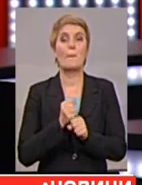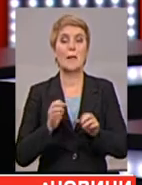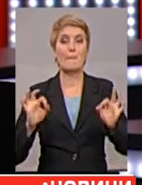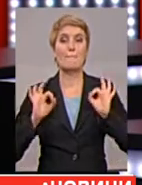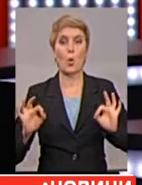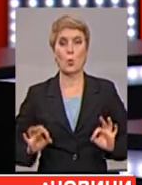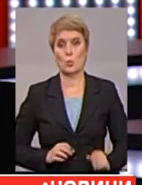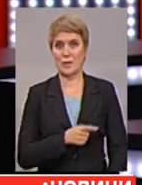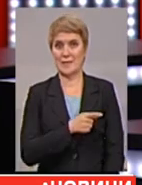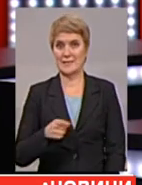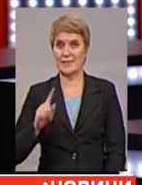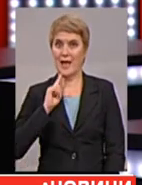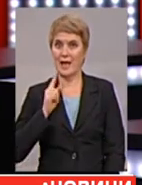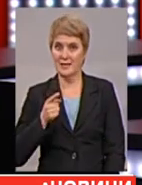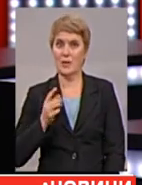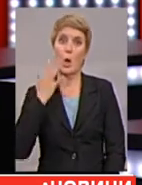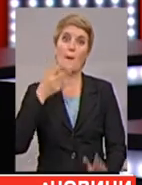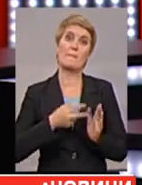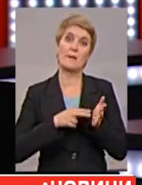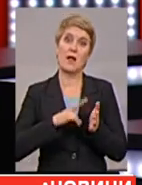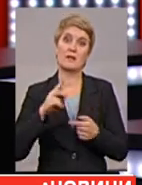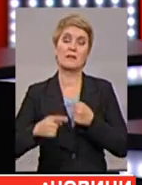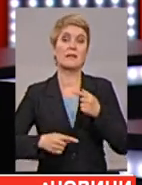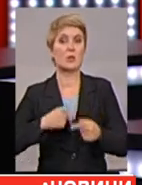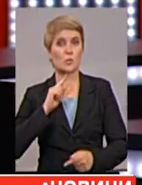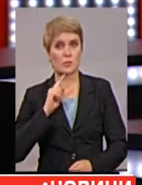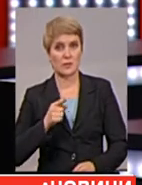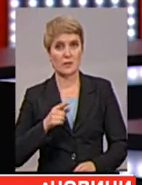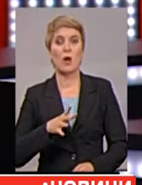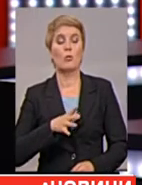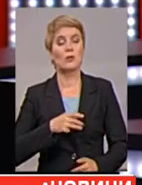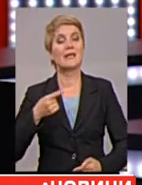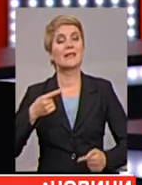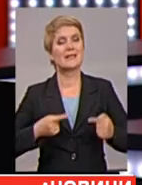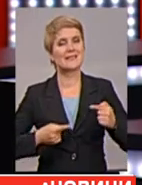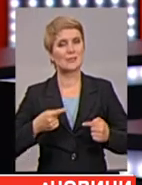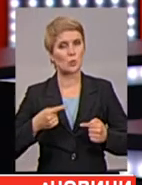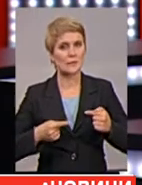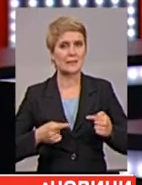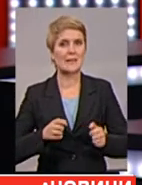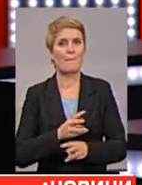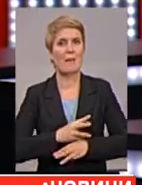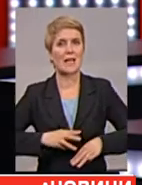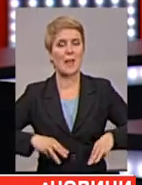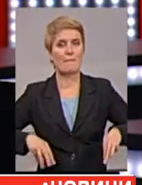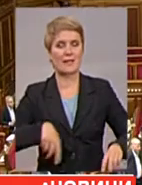про плани на наступний. Не обійшлося без критичних дискусій з парламентарями. Докладніше Вікторія